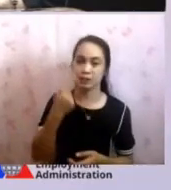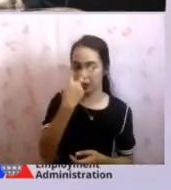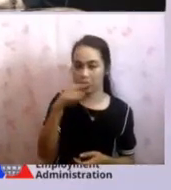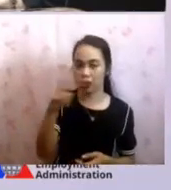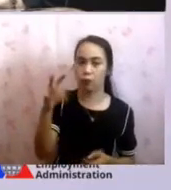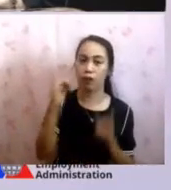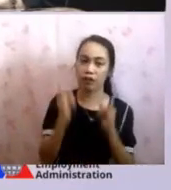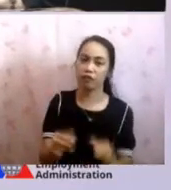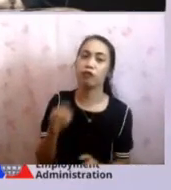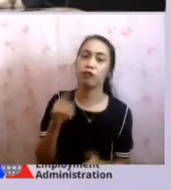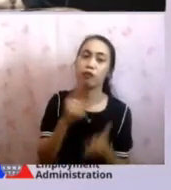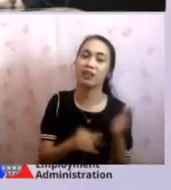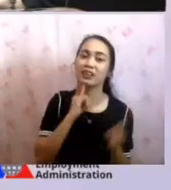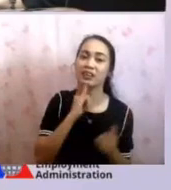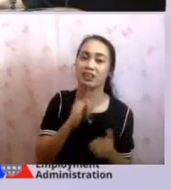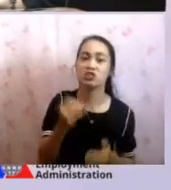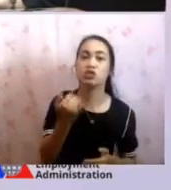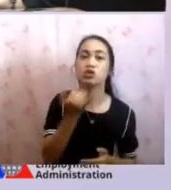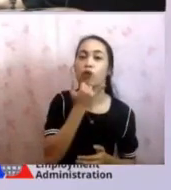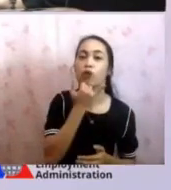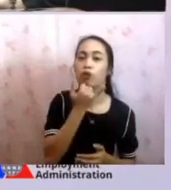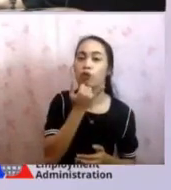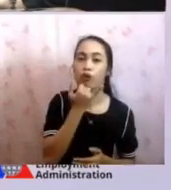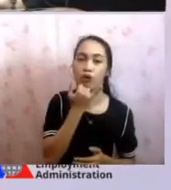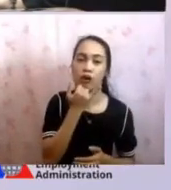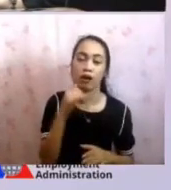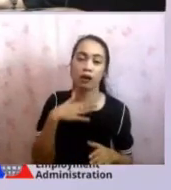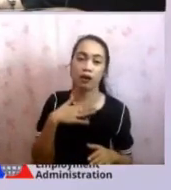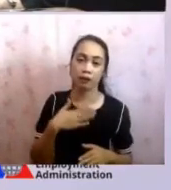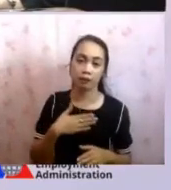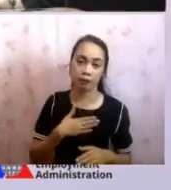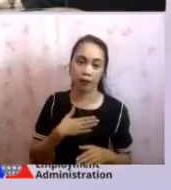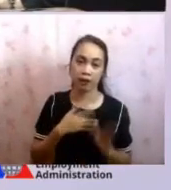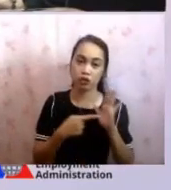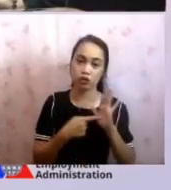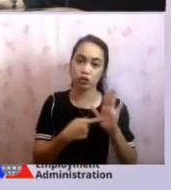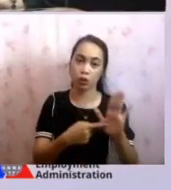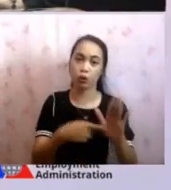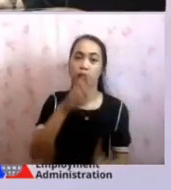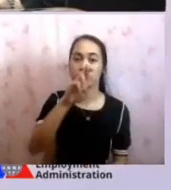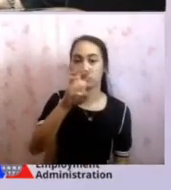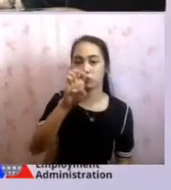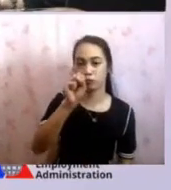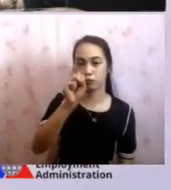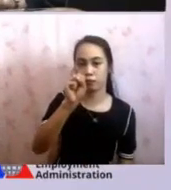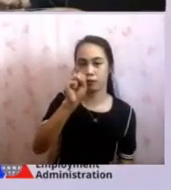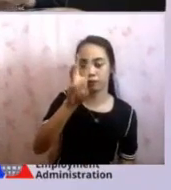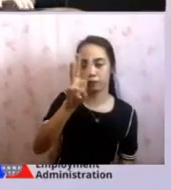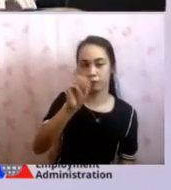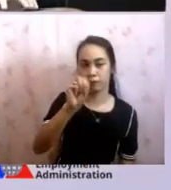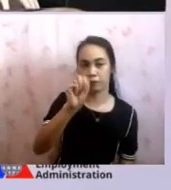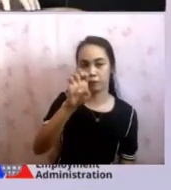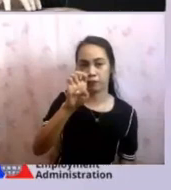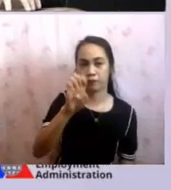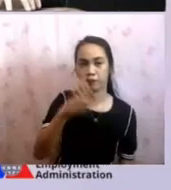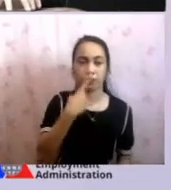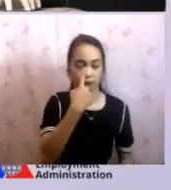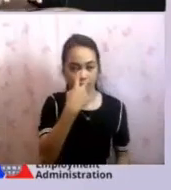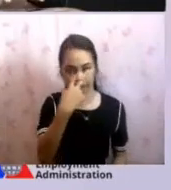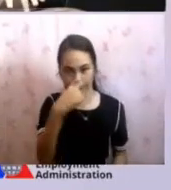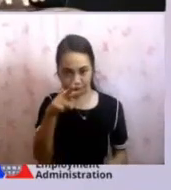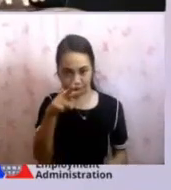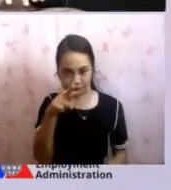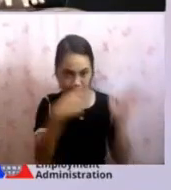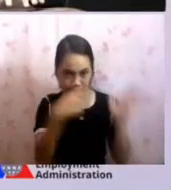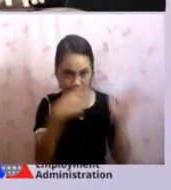really listening sa ato ang discussion, maka notice gid mo there are many errors